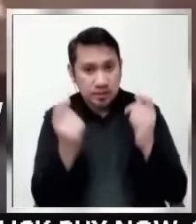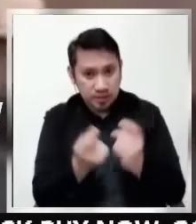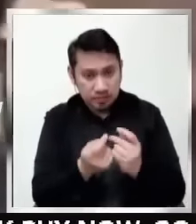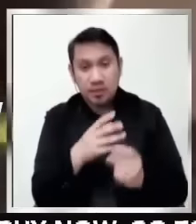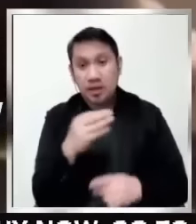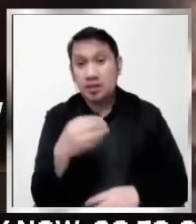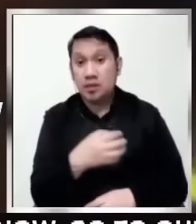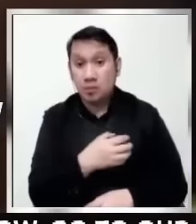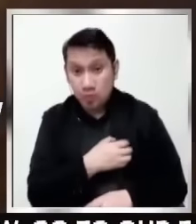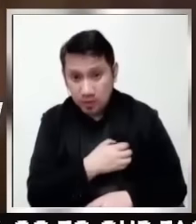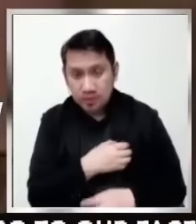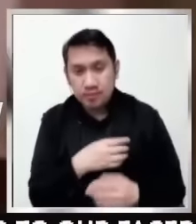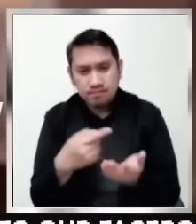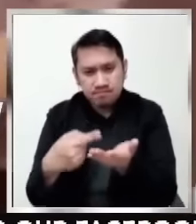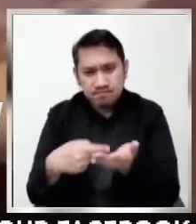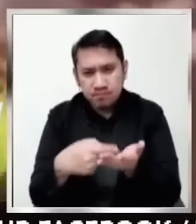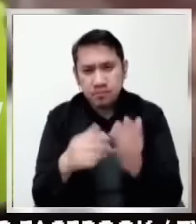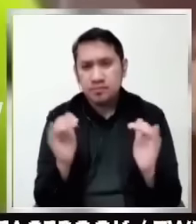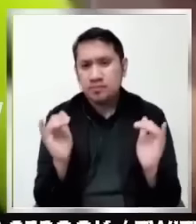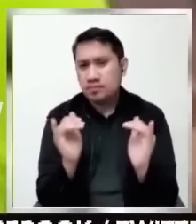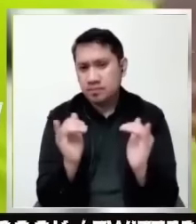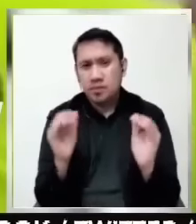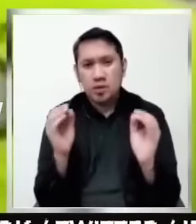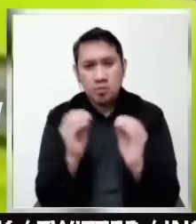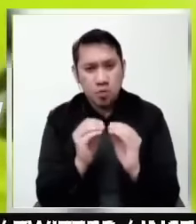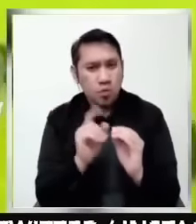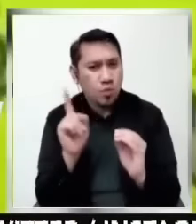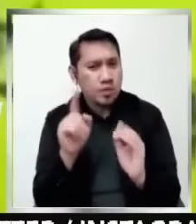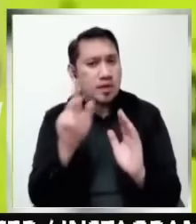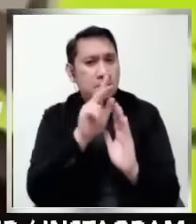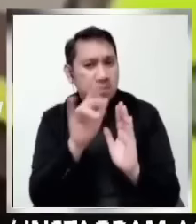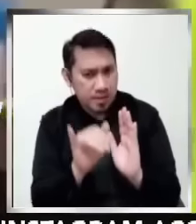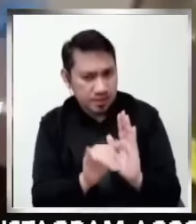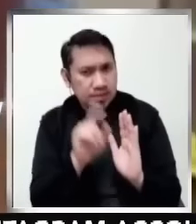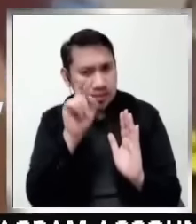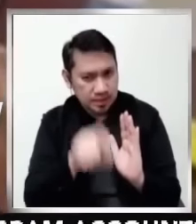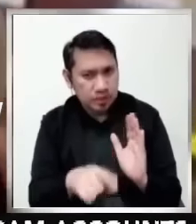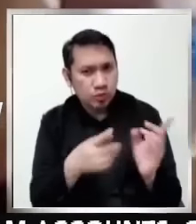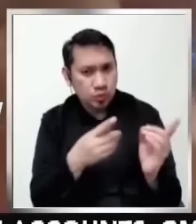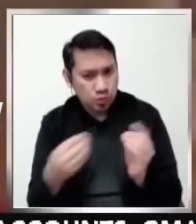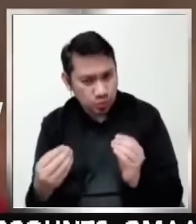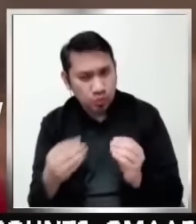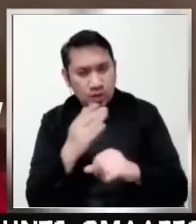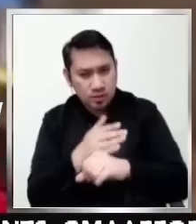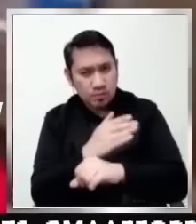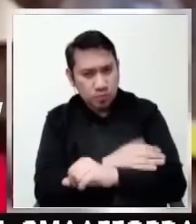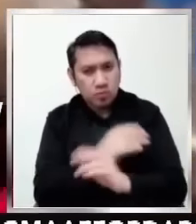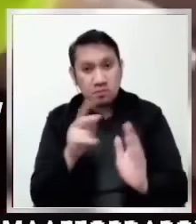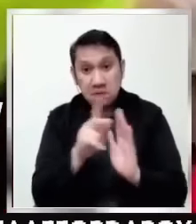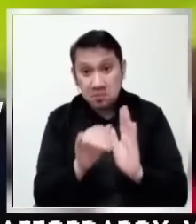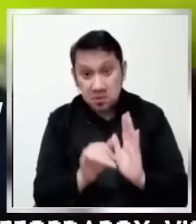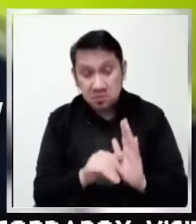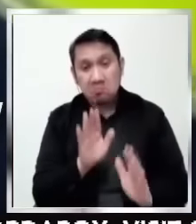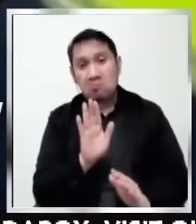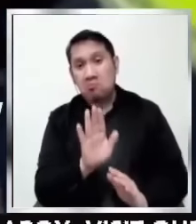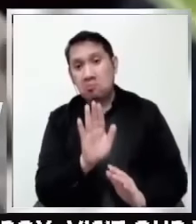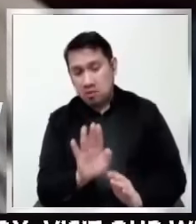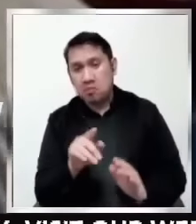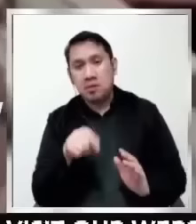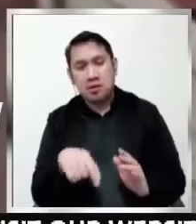upang pag-usapan ang mas pinaigting na protocols na ipapatupad. Napagdesisyonan ng otoridad na magpapadala ng miyembro